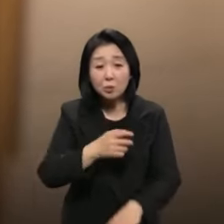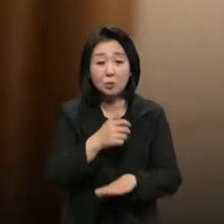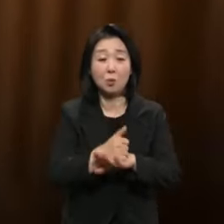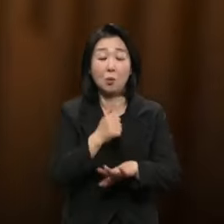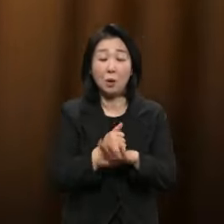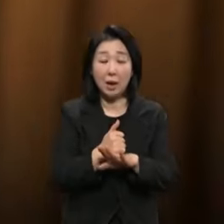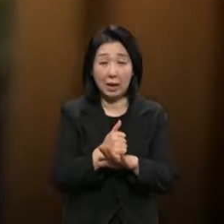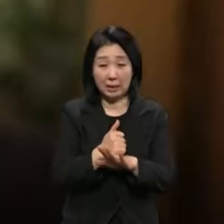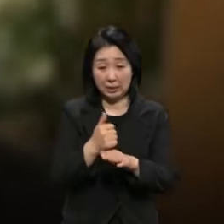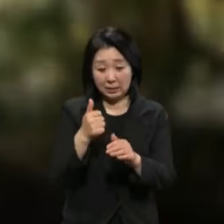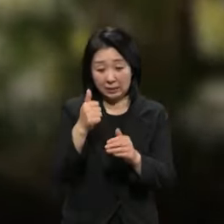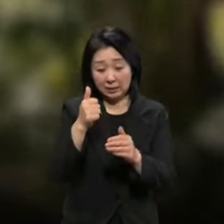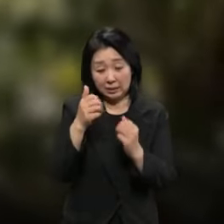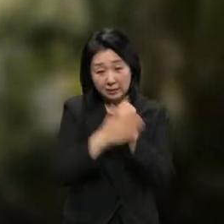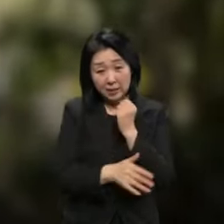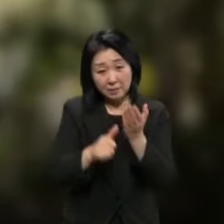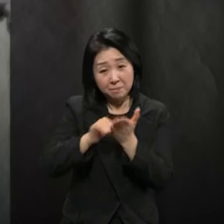번이 아니었습니다.